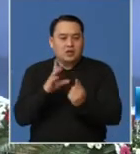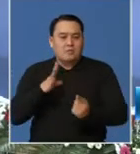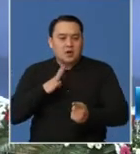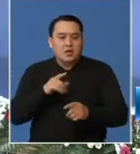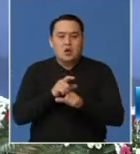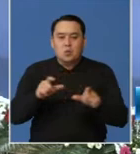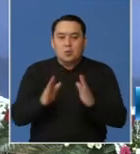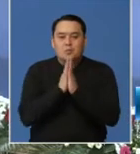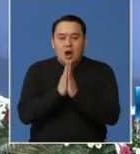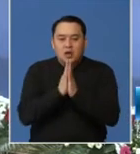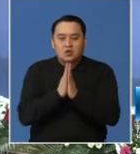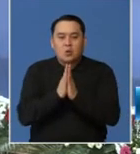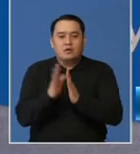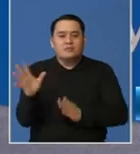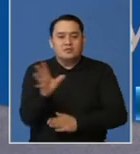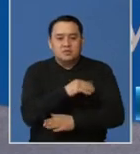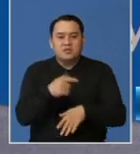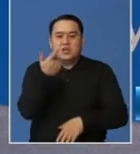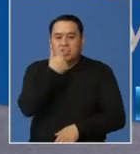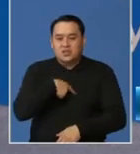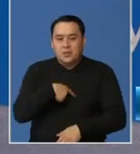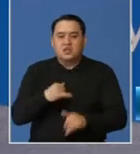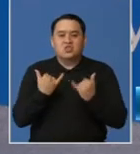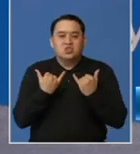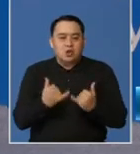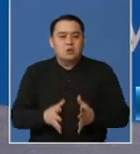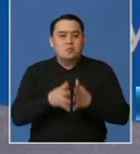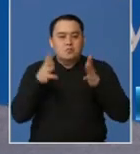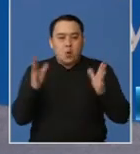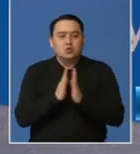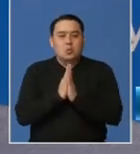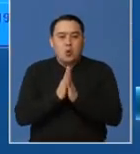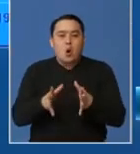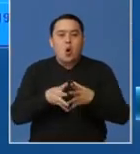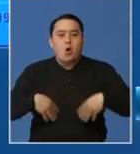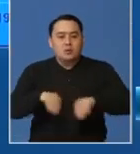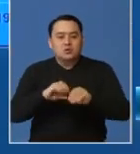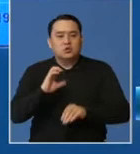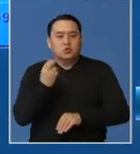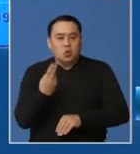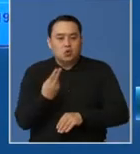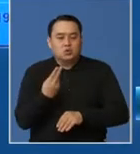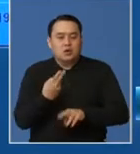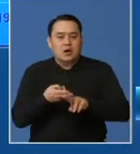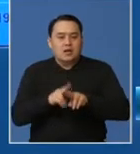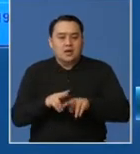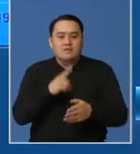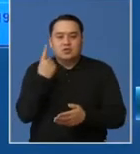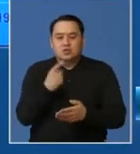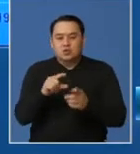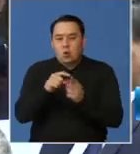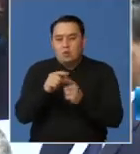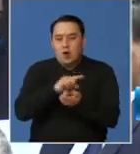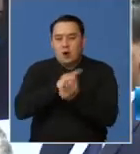основном люди просили помощи исключительно для себя, то сейчас больше звучат просьбы общего, социального характера. Одним словом,